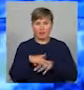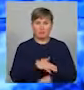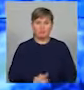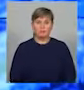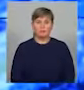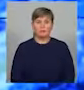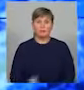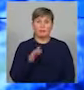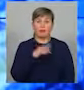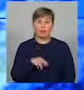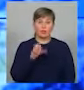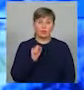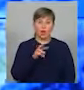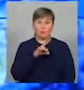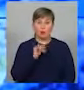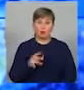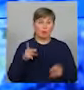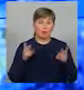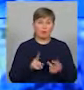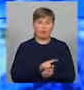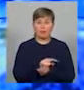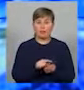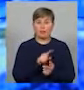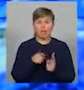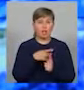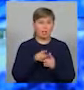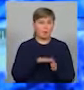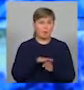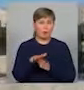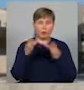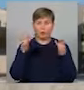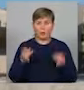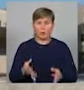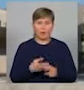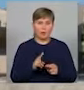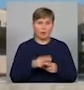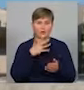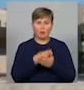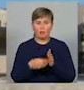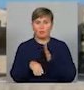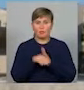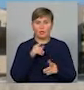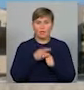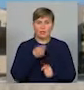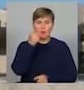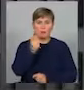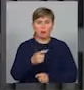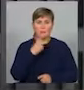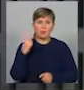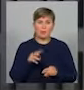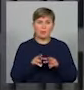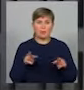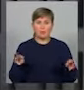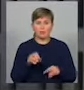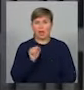фонд самрук-казына необходимо реформировать или полностью упразднить об этом своем депутатском запросе к премьер-министру али хану